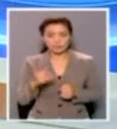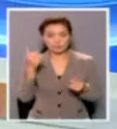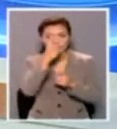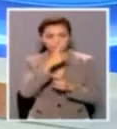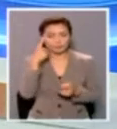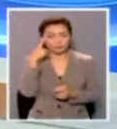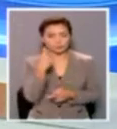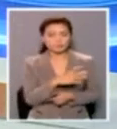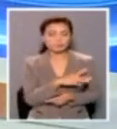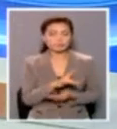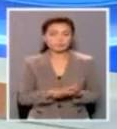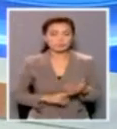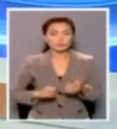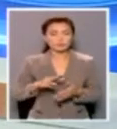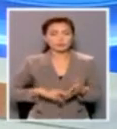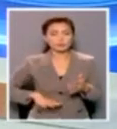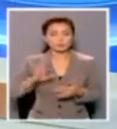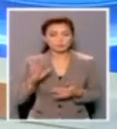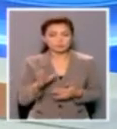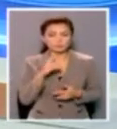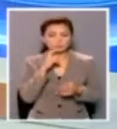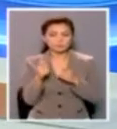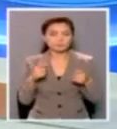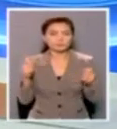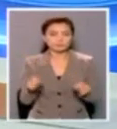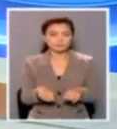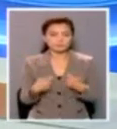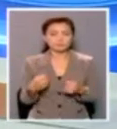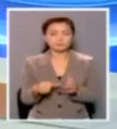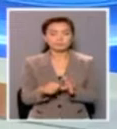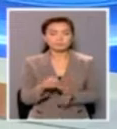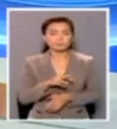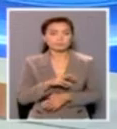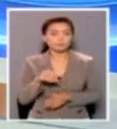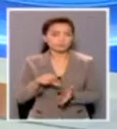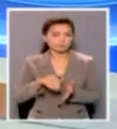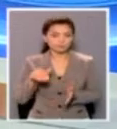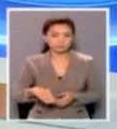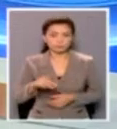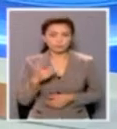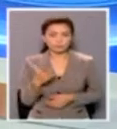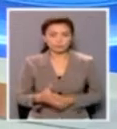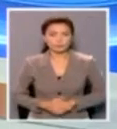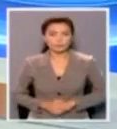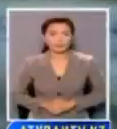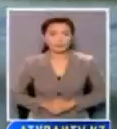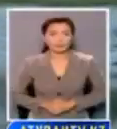устные предупреждения. Теперь штраф за несоблюдение правил будет составлять около 6000 тенге.